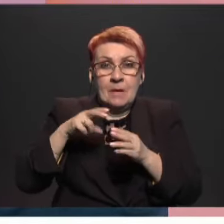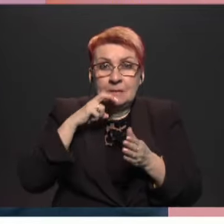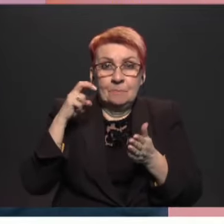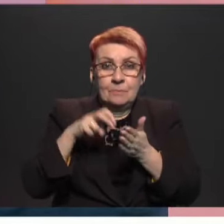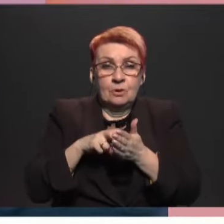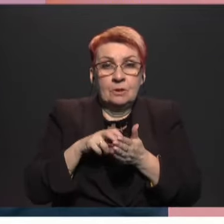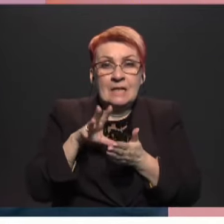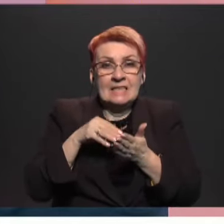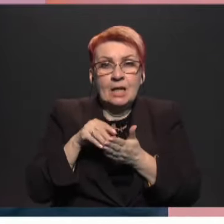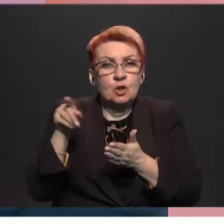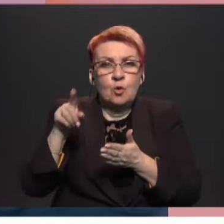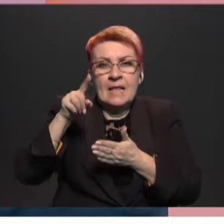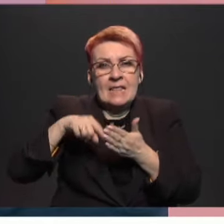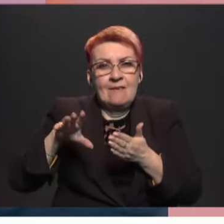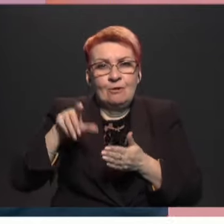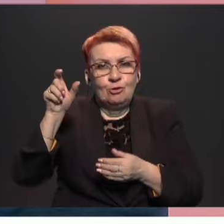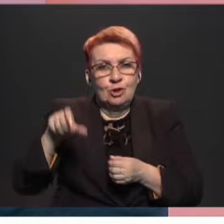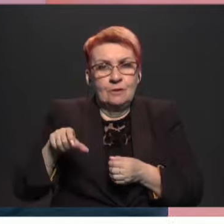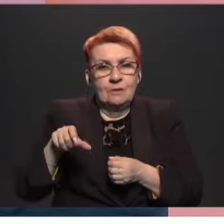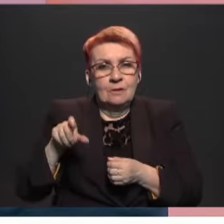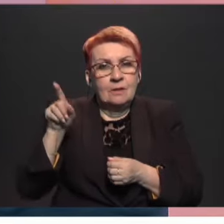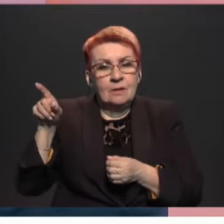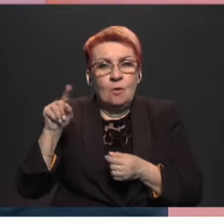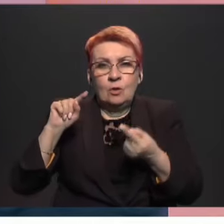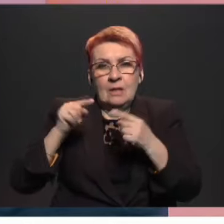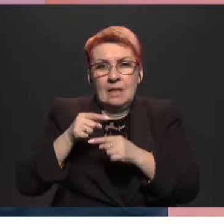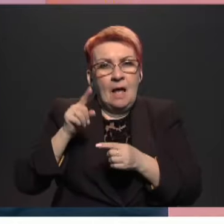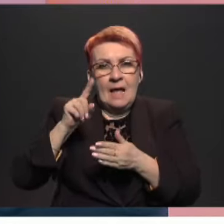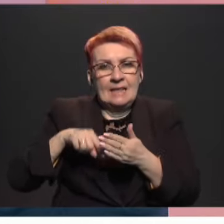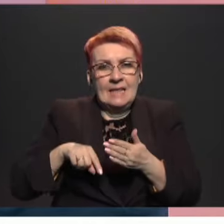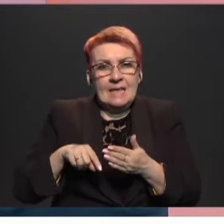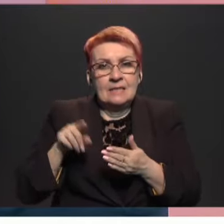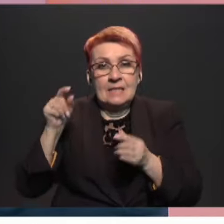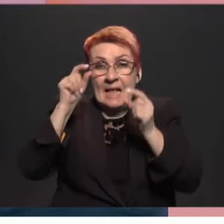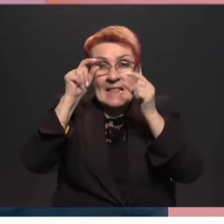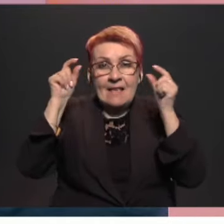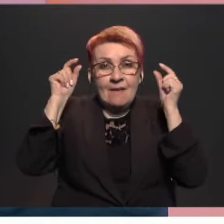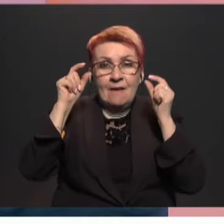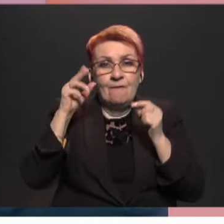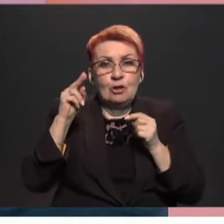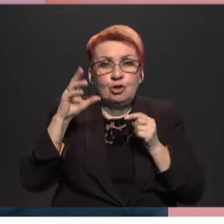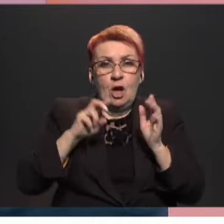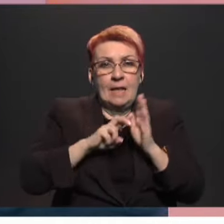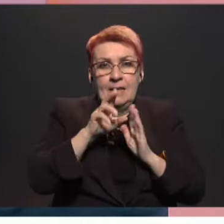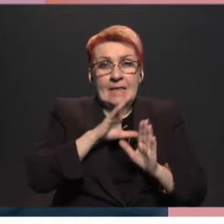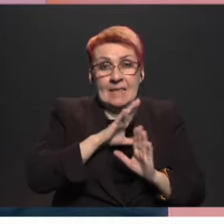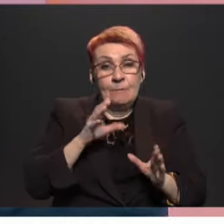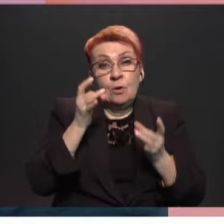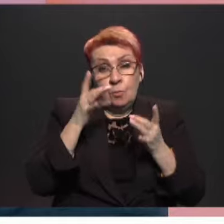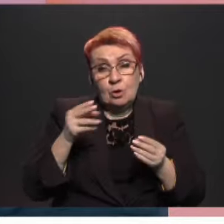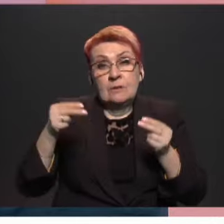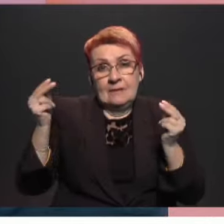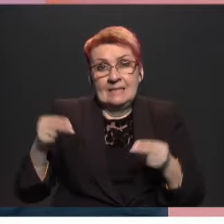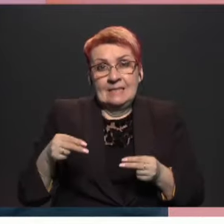что он неверующий человек. Это значит, что это атеисты, скорее всего. Вот они не венчались, но расписались. Поэтому,